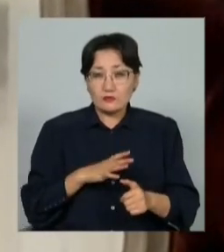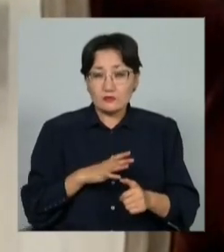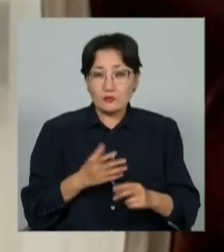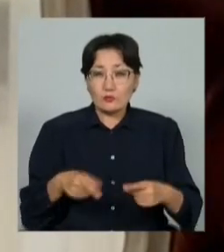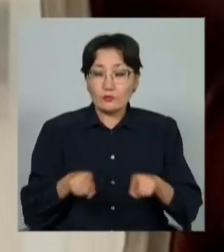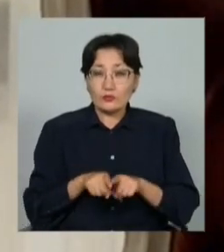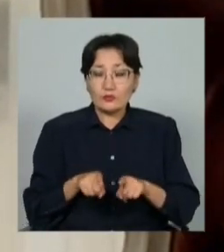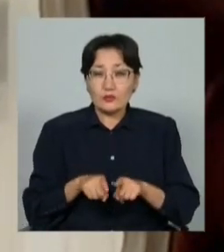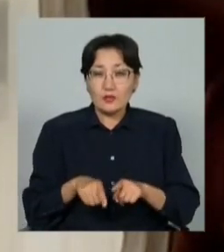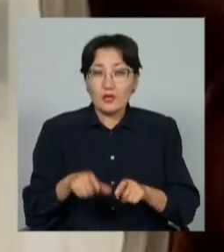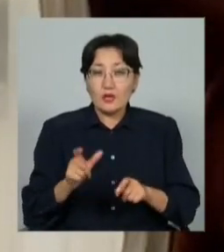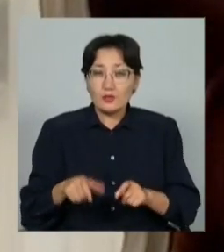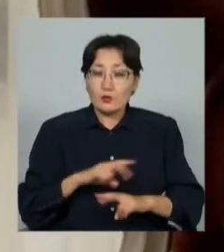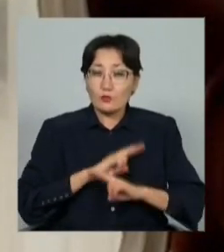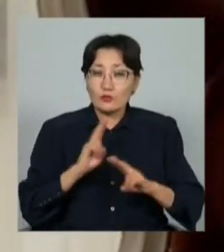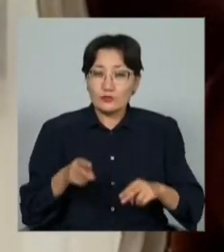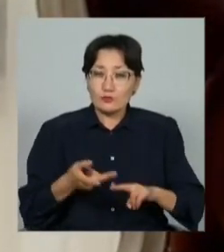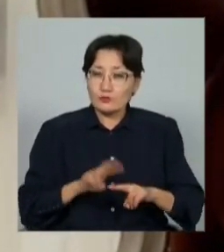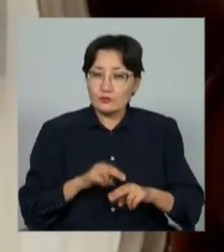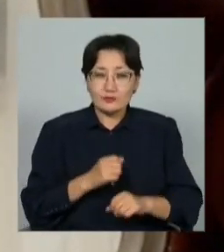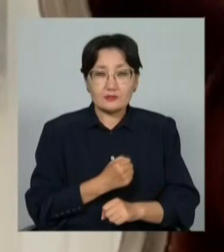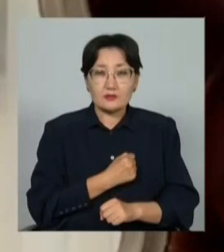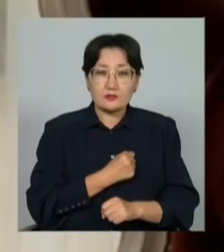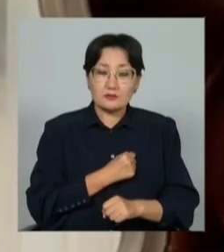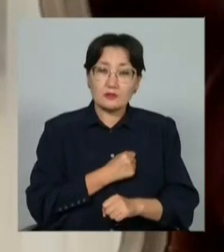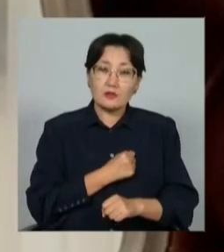Мұндай жігіттердің кеткені қабырғамызға бататты.